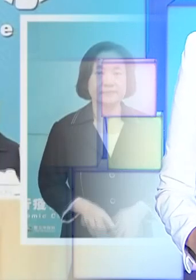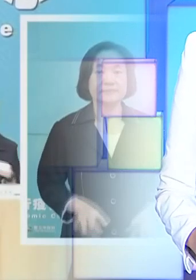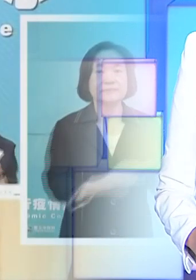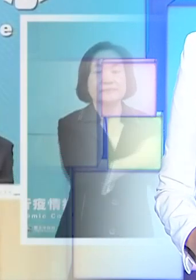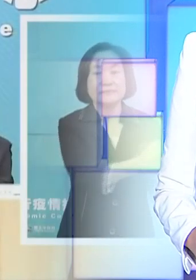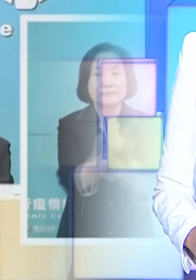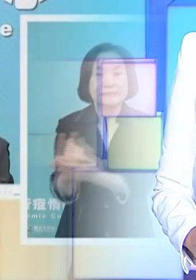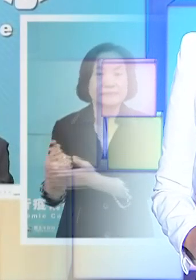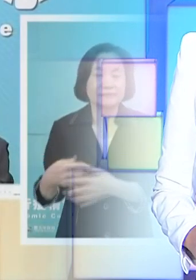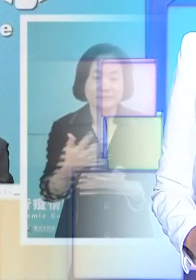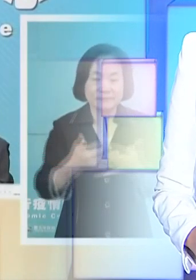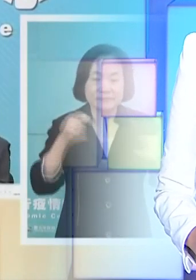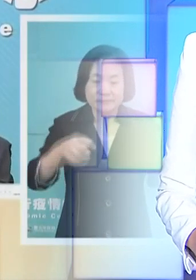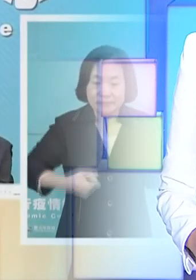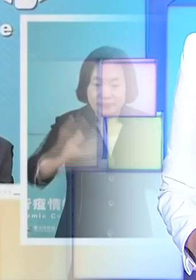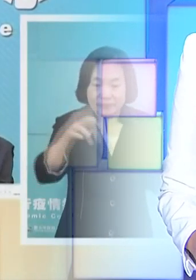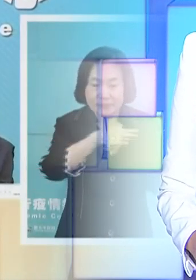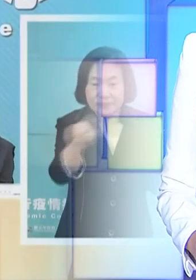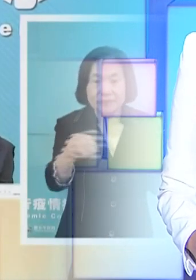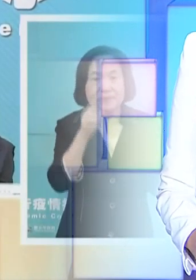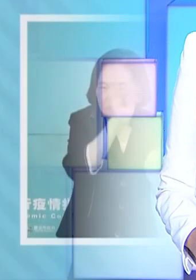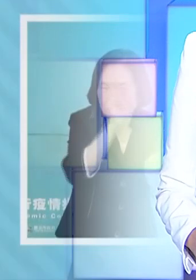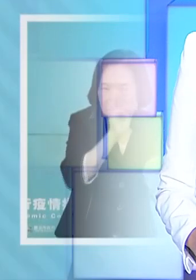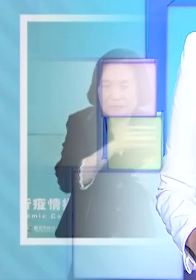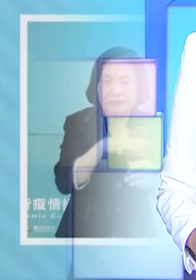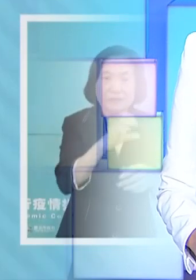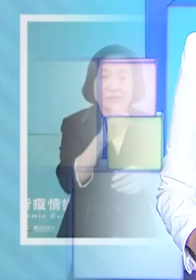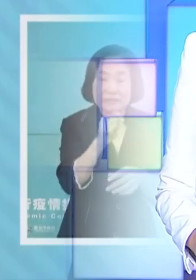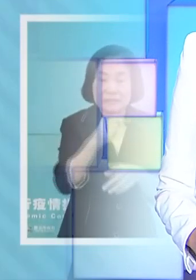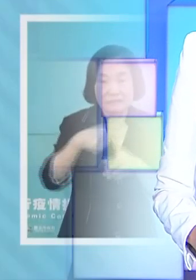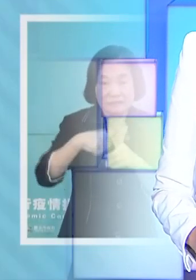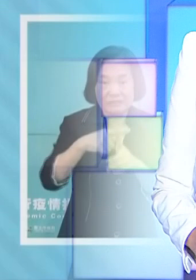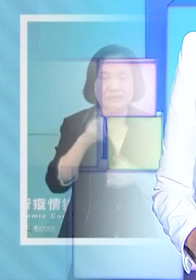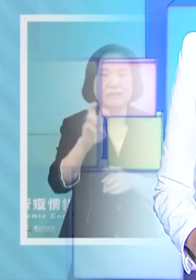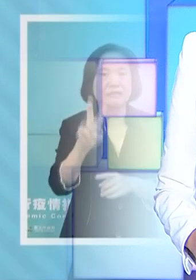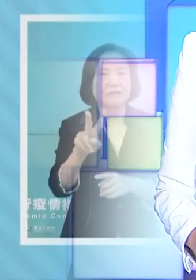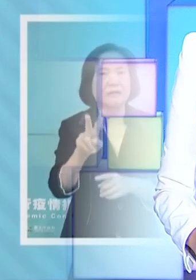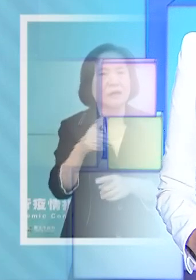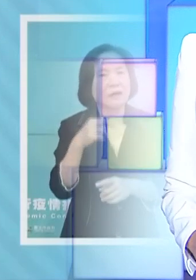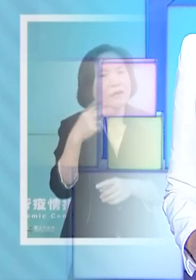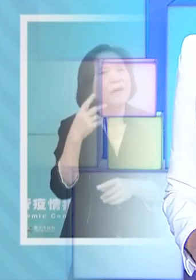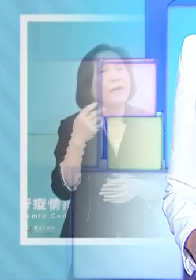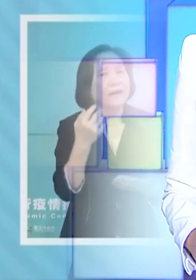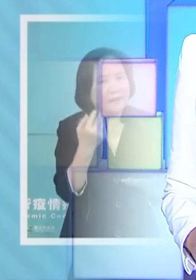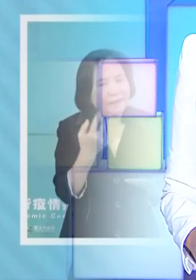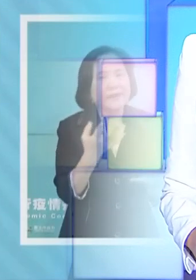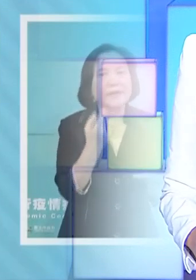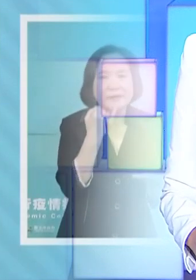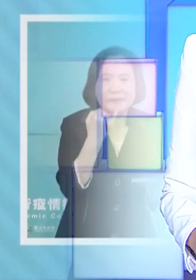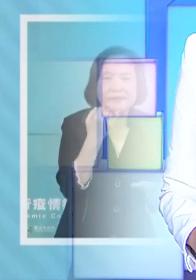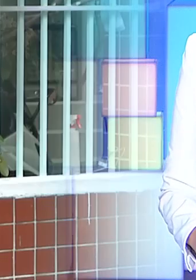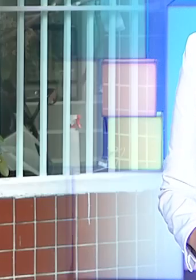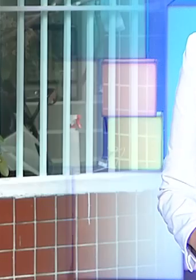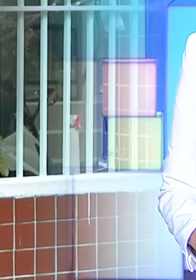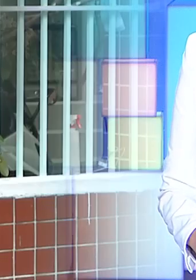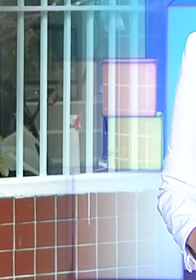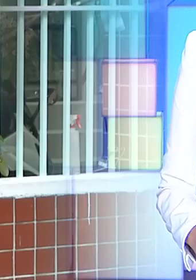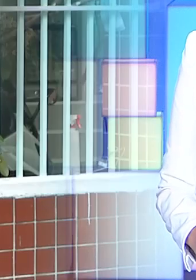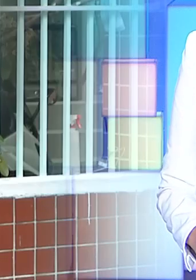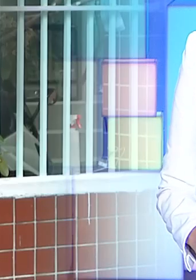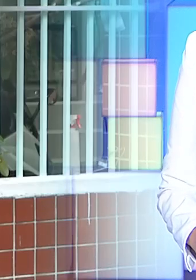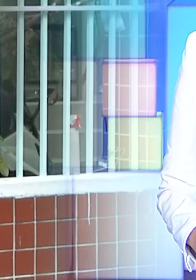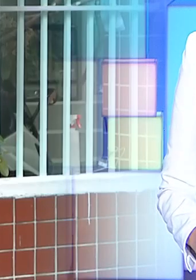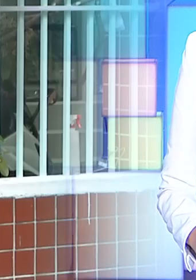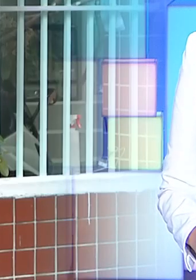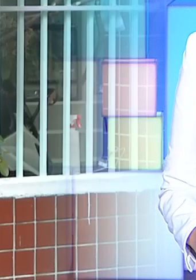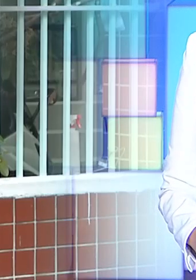台北市在今天新增了一例本土确诊，这位孕妇呢，她是在怀孕期满，准备要生产了，到医院采检确诊。